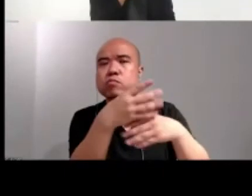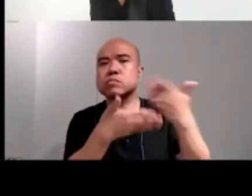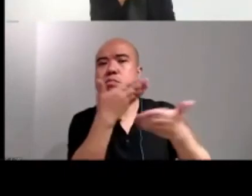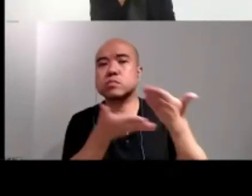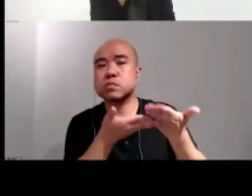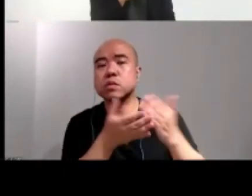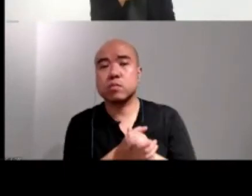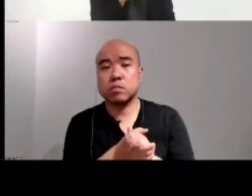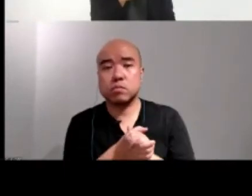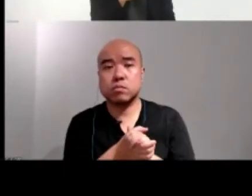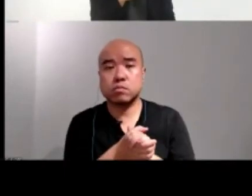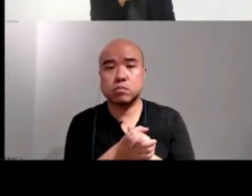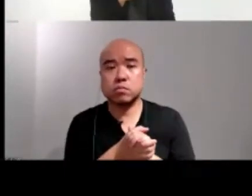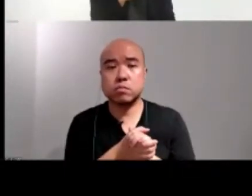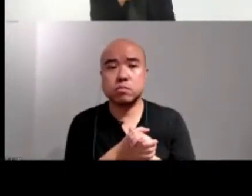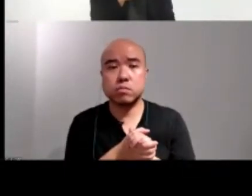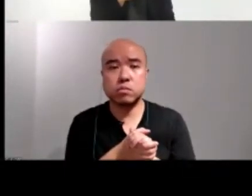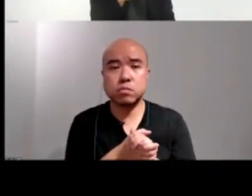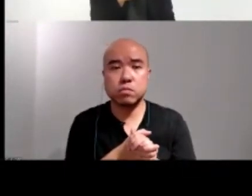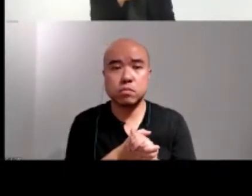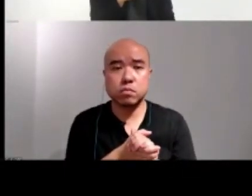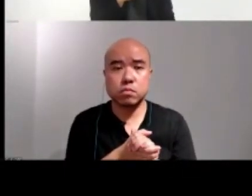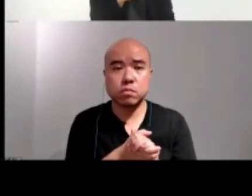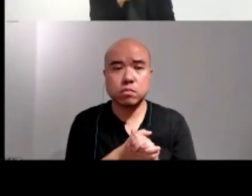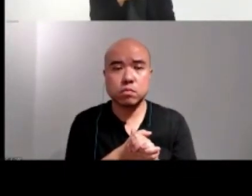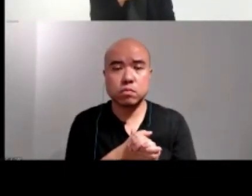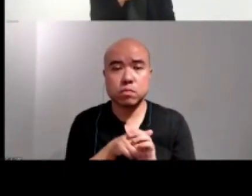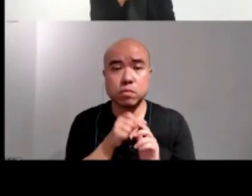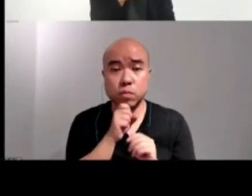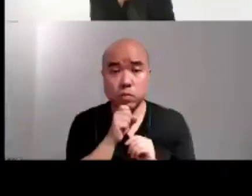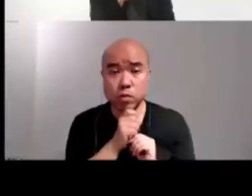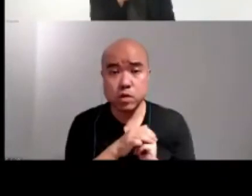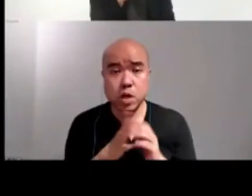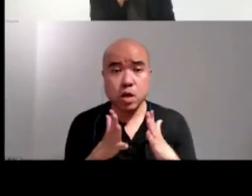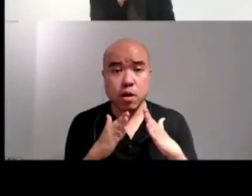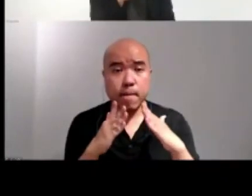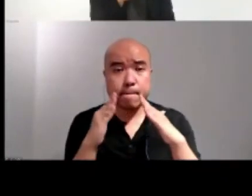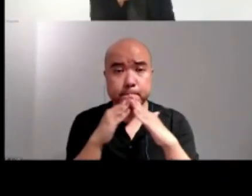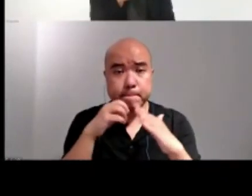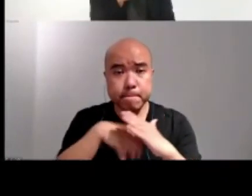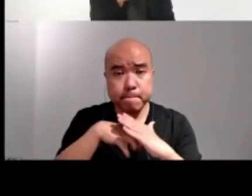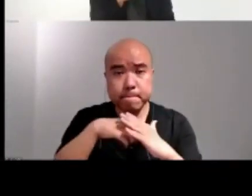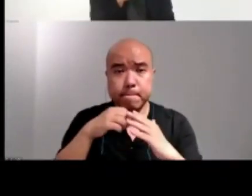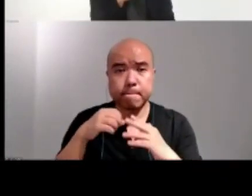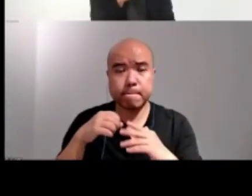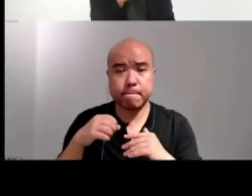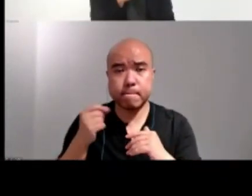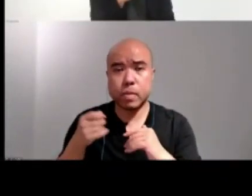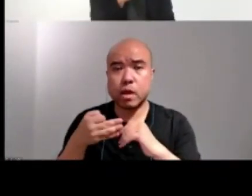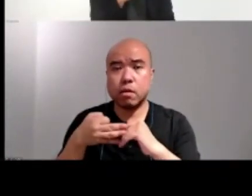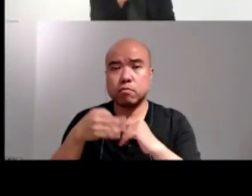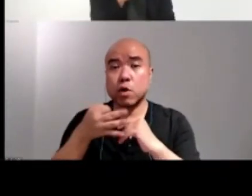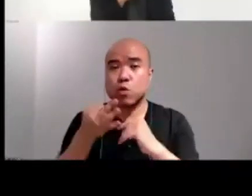我哋亦都辦咗一連串，我哋 3D print 咗一啲家私，讓街坊、讓市民同我哋一齊去砌劏